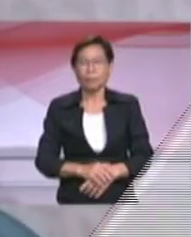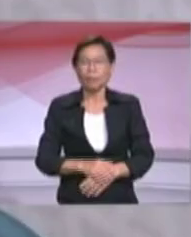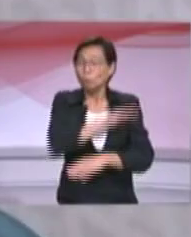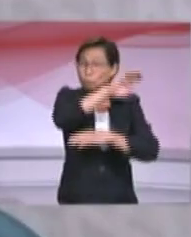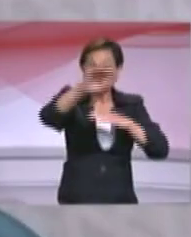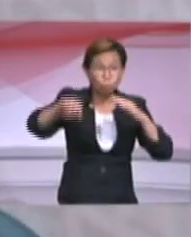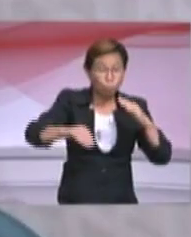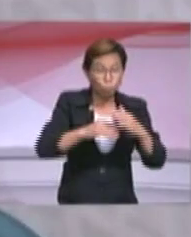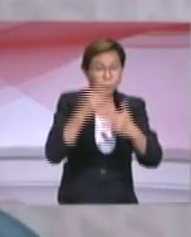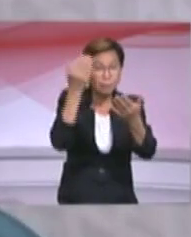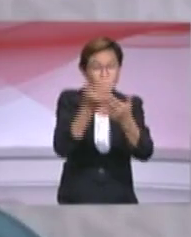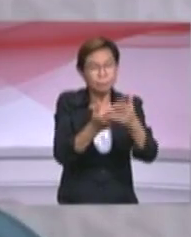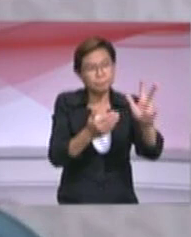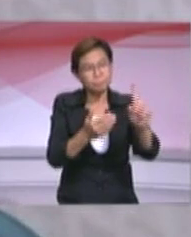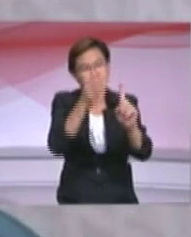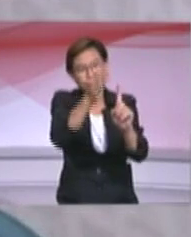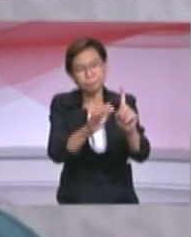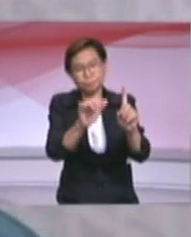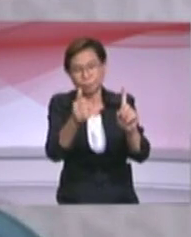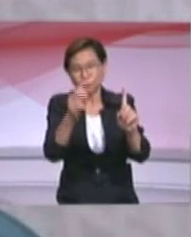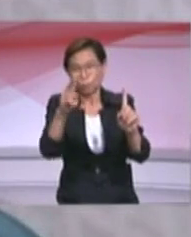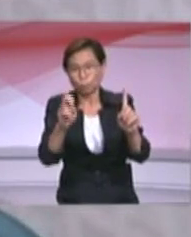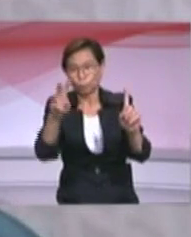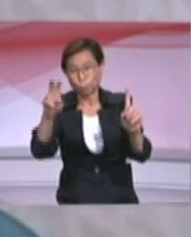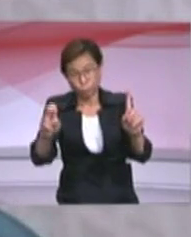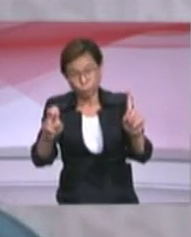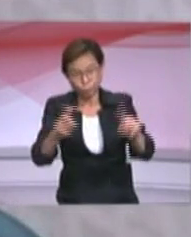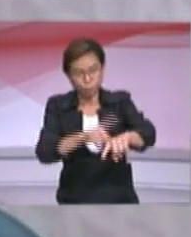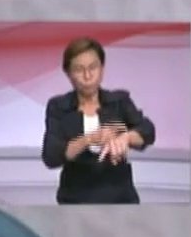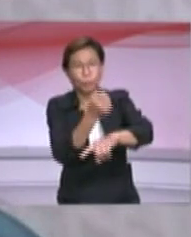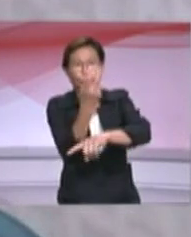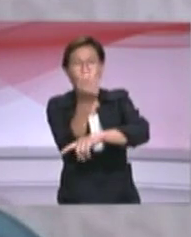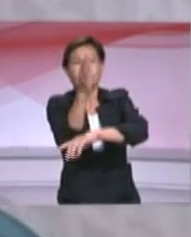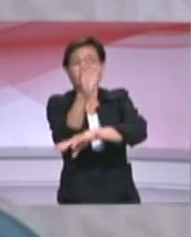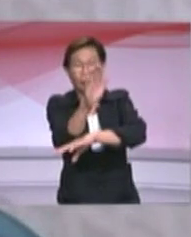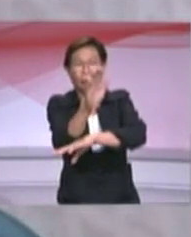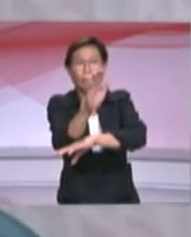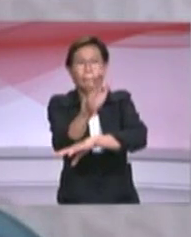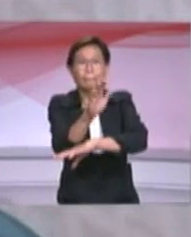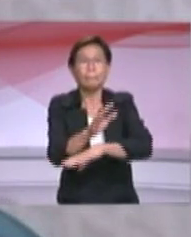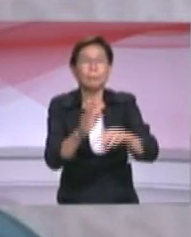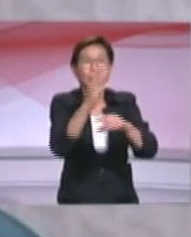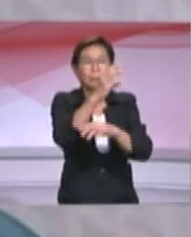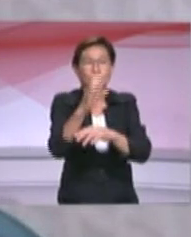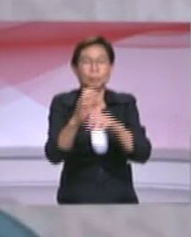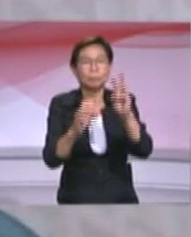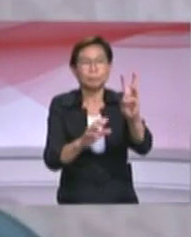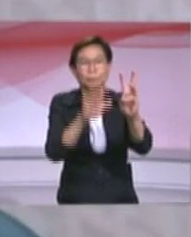Hai Jelly keseluruhannya sehingga 31oktober 2020 12.00 tengah hari sebanyak